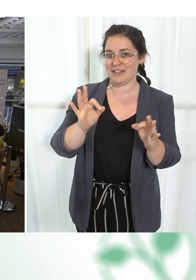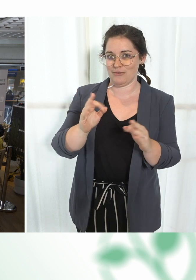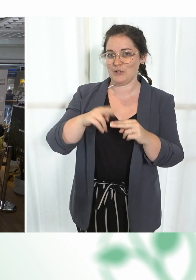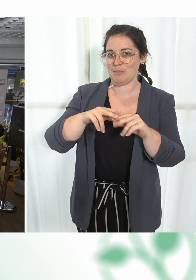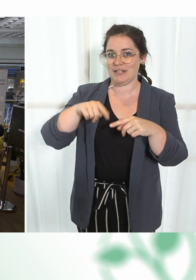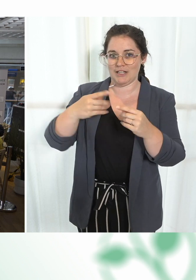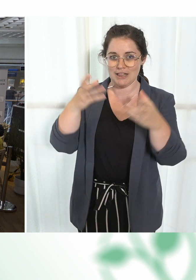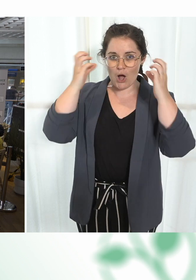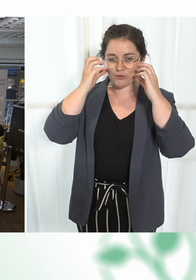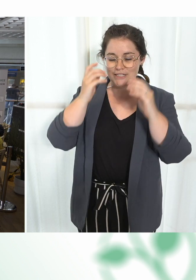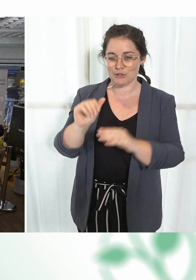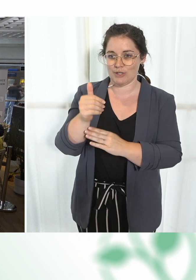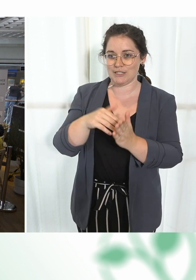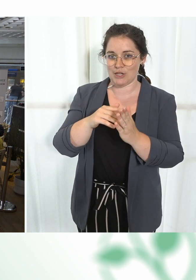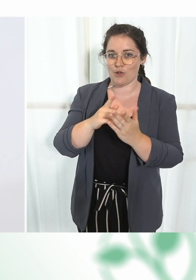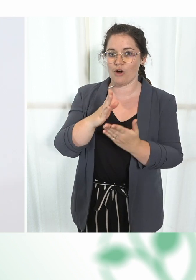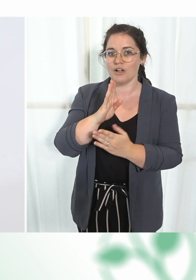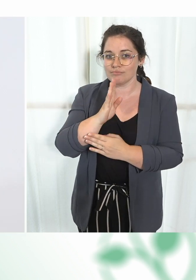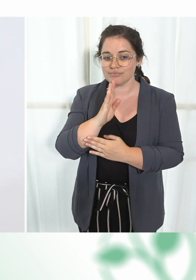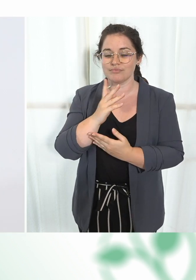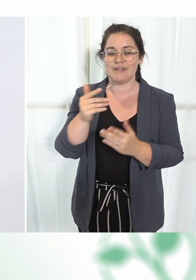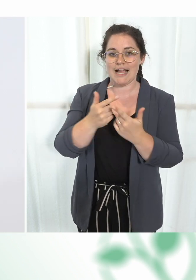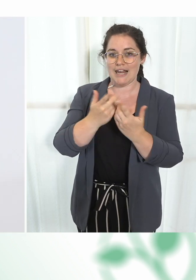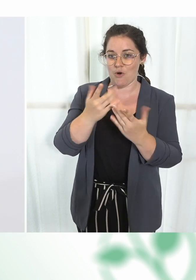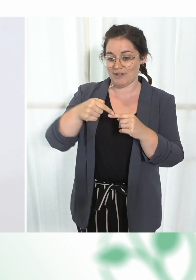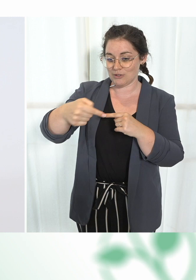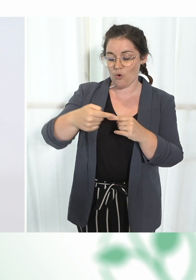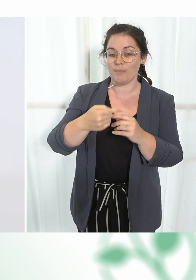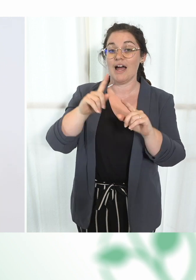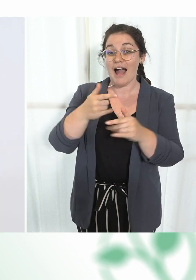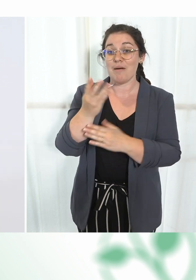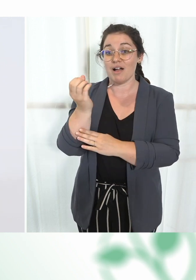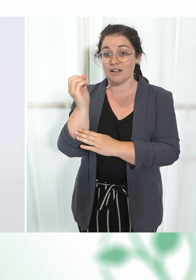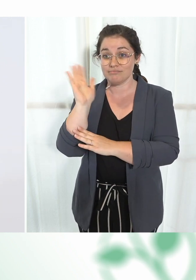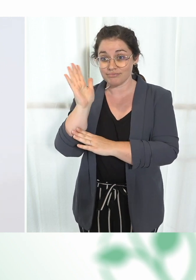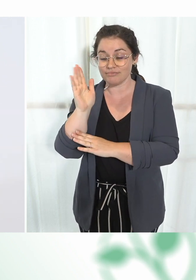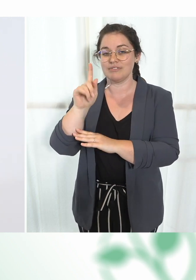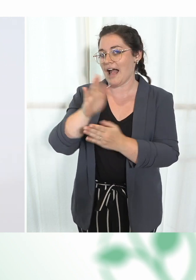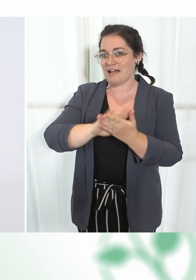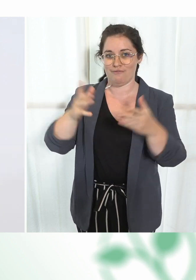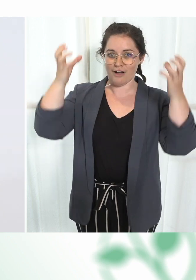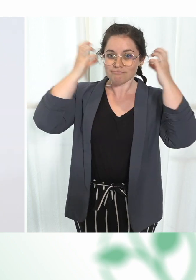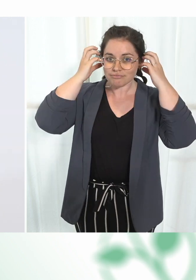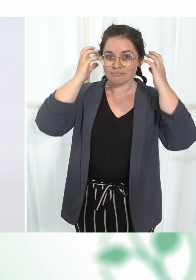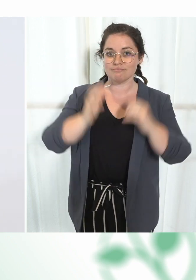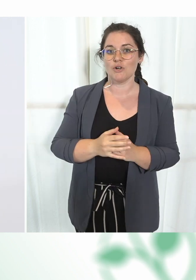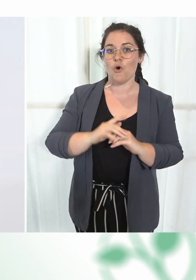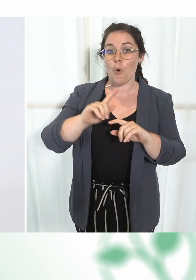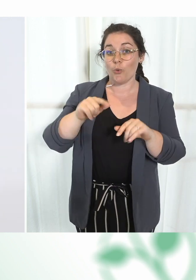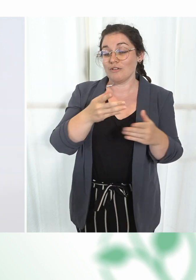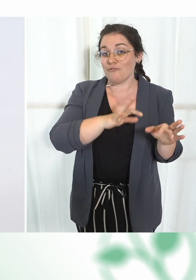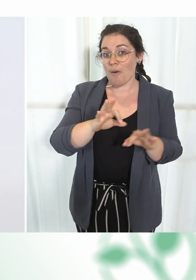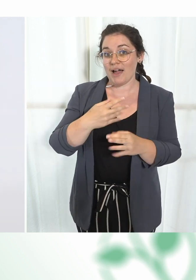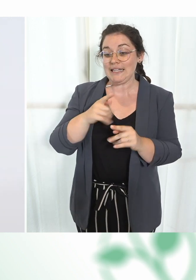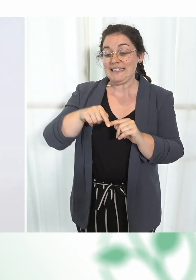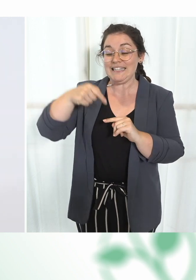dann aufsetzen. Ich mache noch kurz die Anmoderation, die Erklärung für das, was folgt. Aber während dem Impuls einfach aufsetzen und darauf vorbereiten, dass